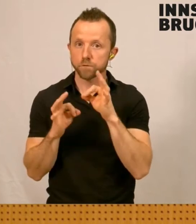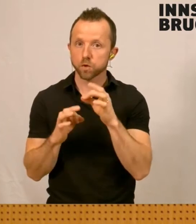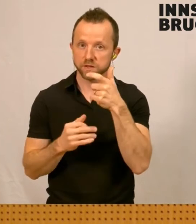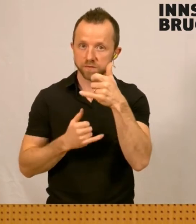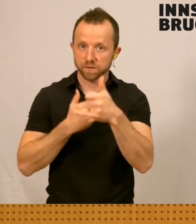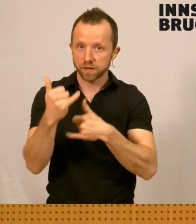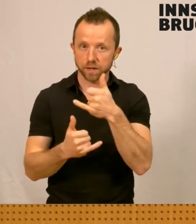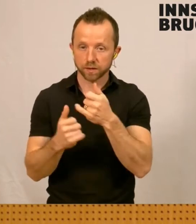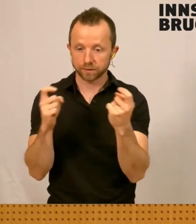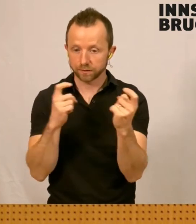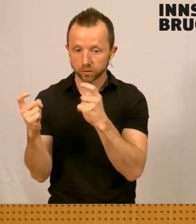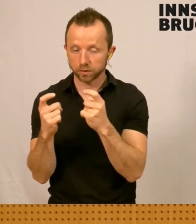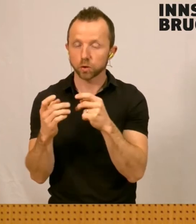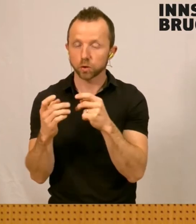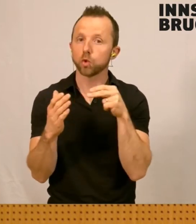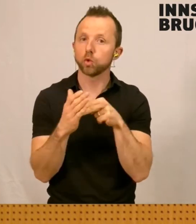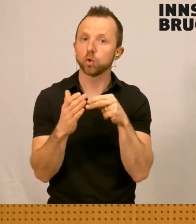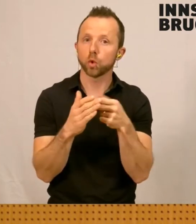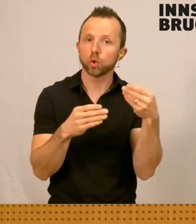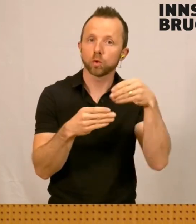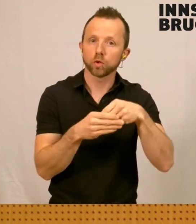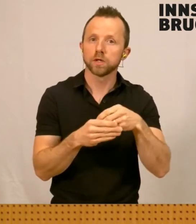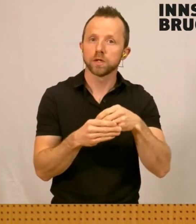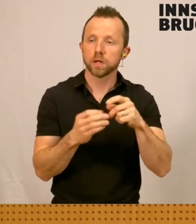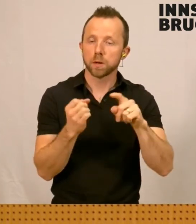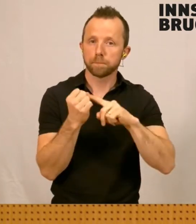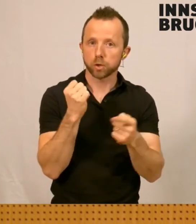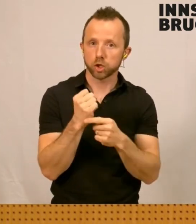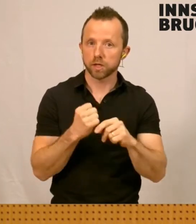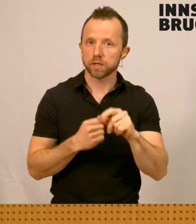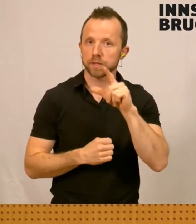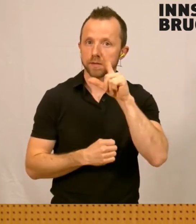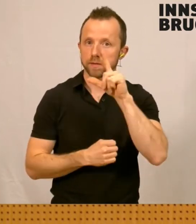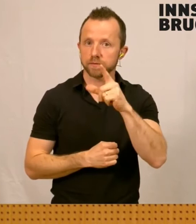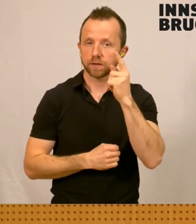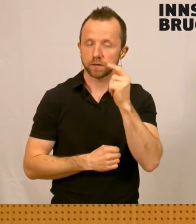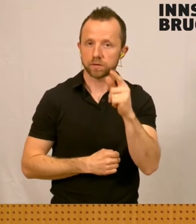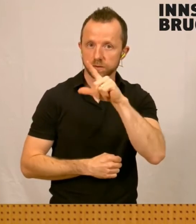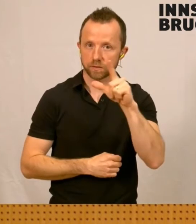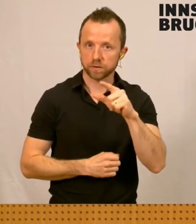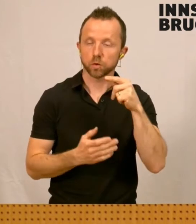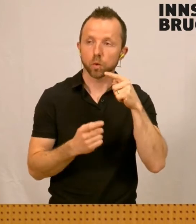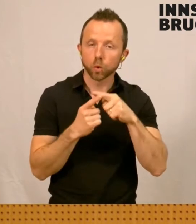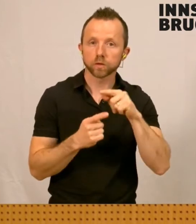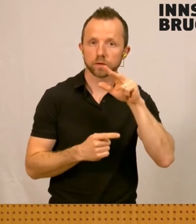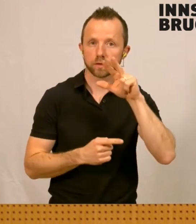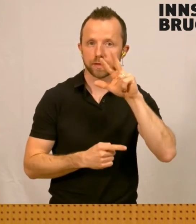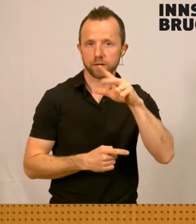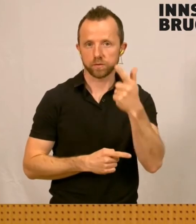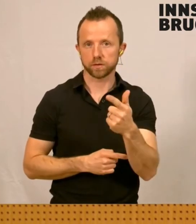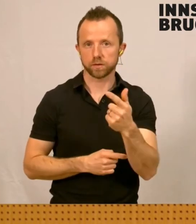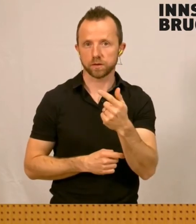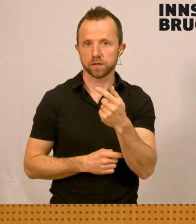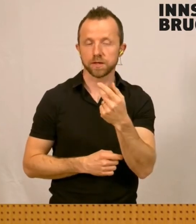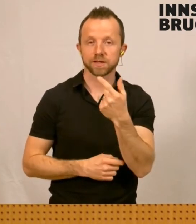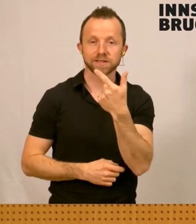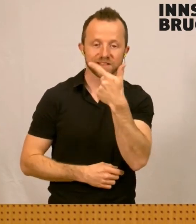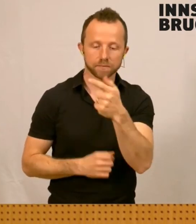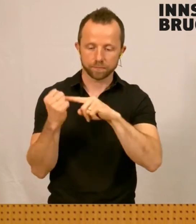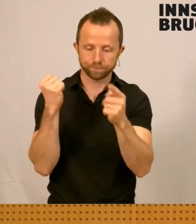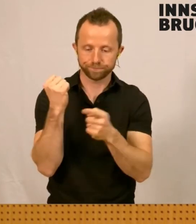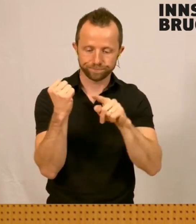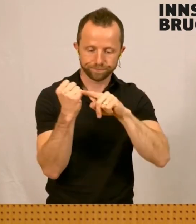Diskussion, sondern das Budget 2022 und das Budget 2023. Zwei Budgets,